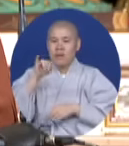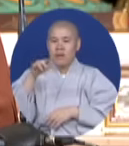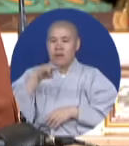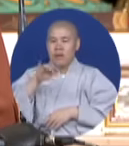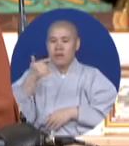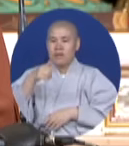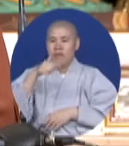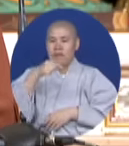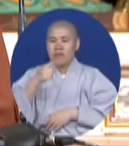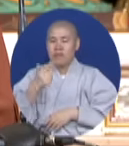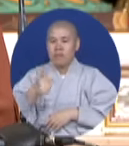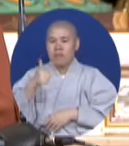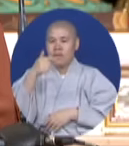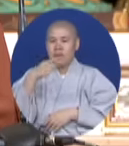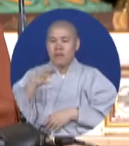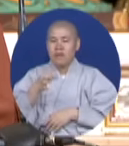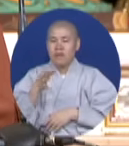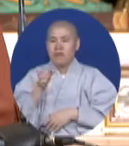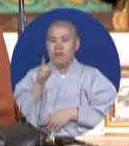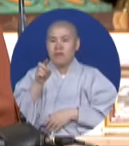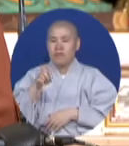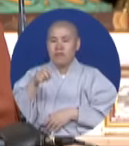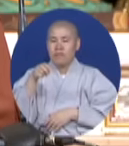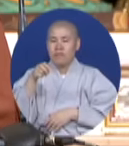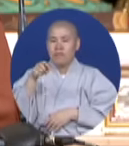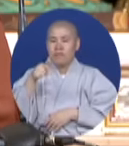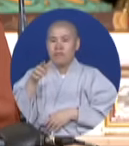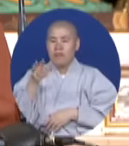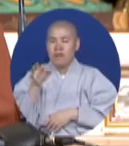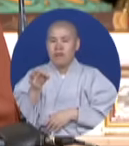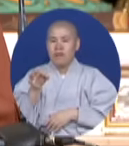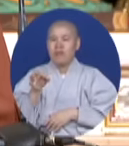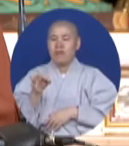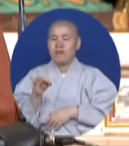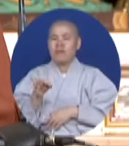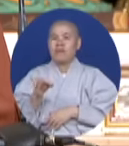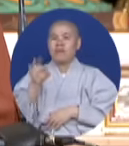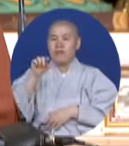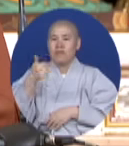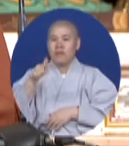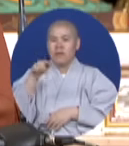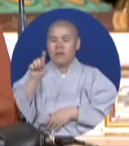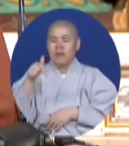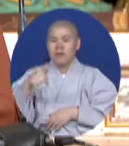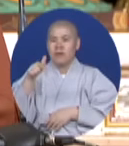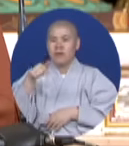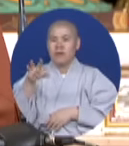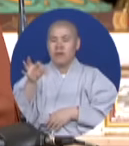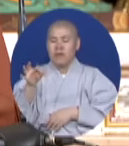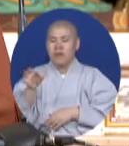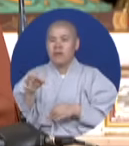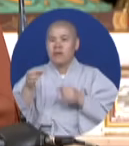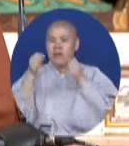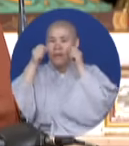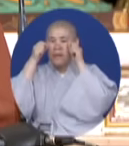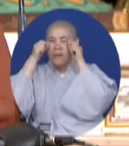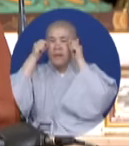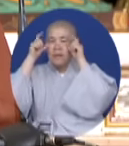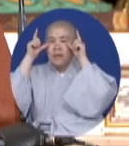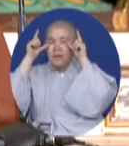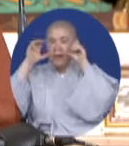능엄경 원각경 이게 이제 열애장 사상 계통인데 그 깨달음의 세계를